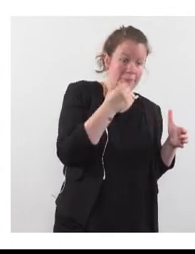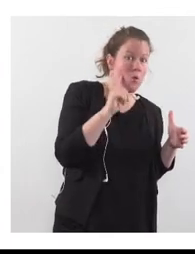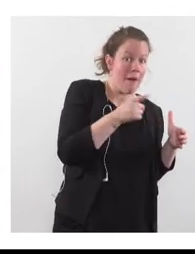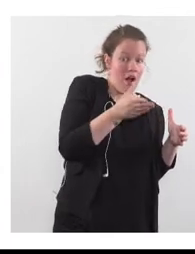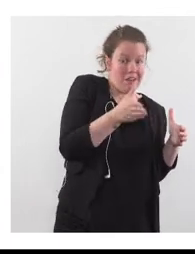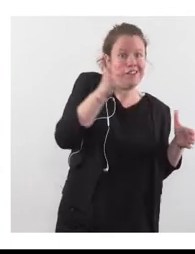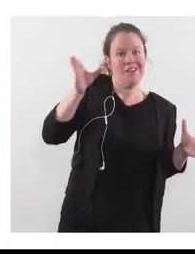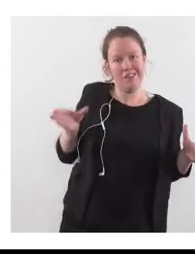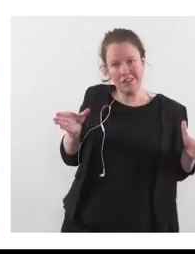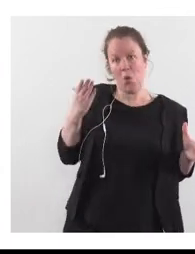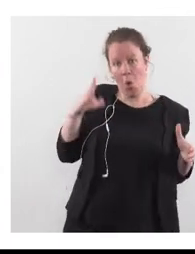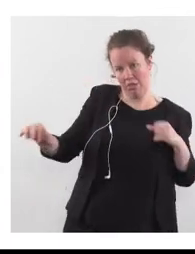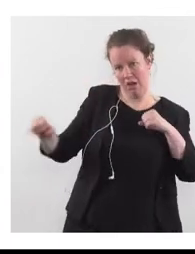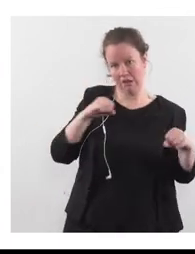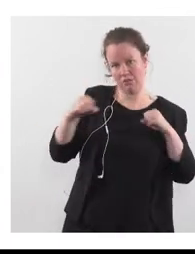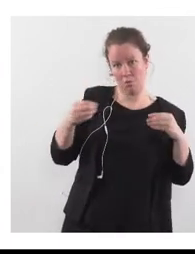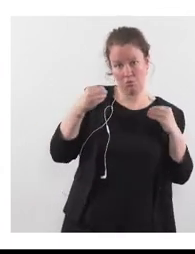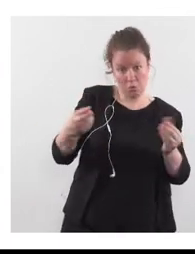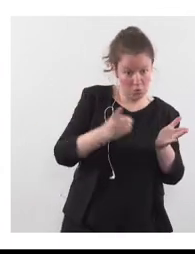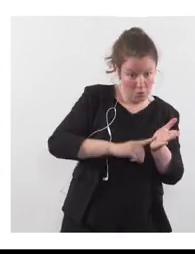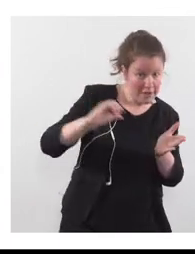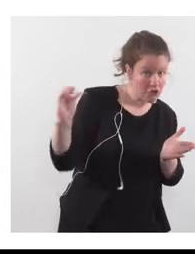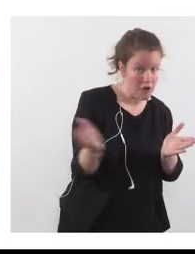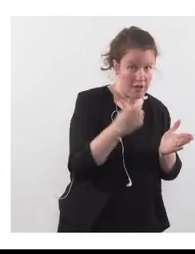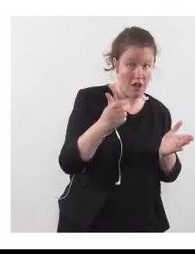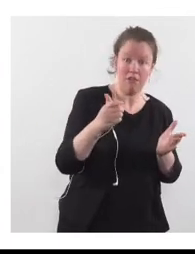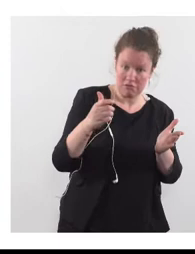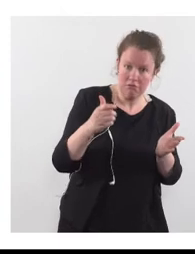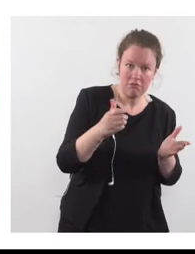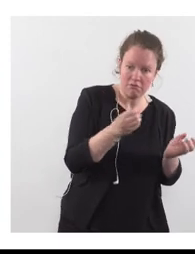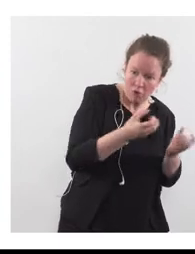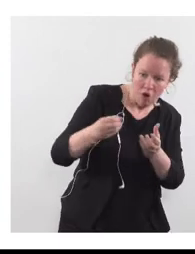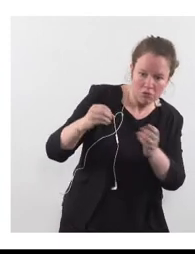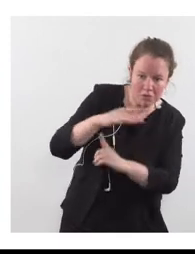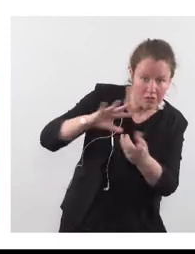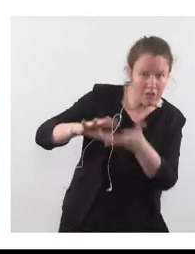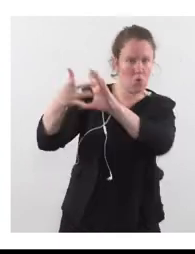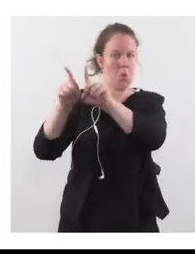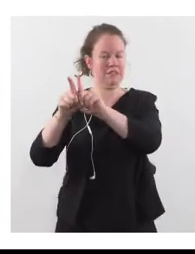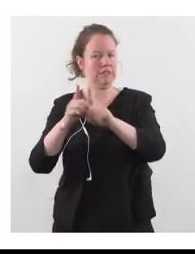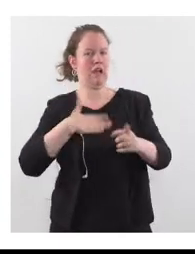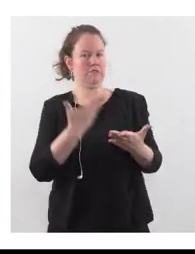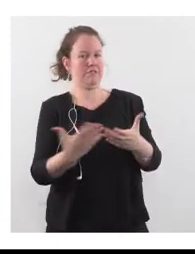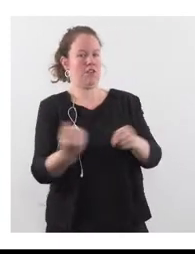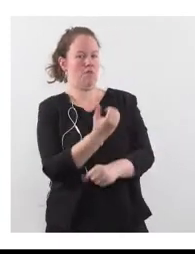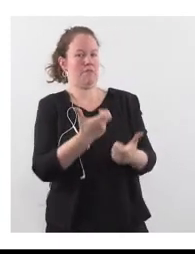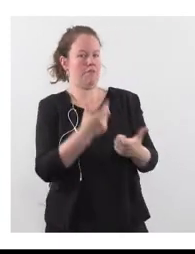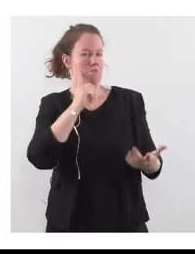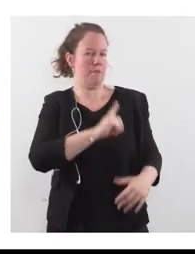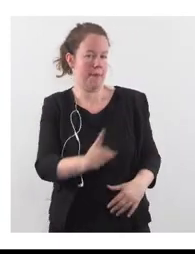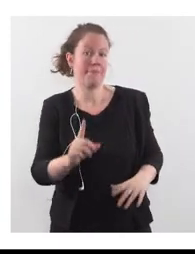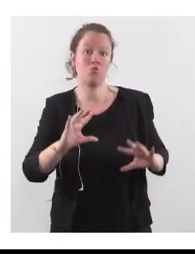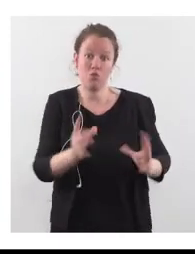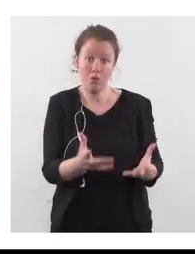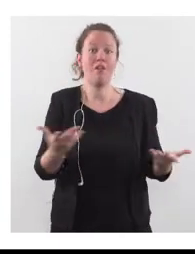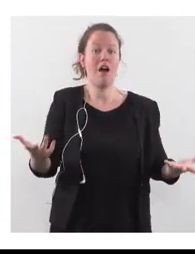le droit soit un réel vecteur de transformation sociale. Et ça suppose notamment de créer un environnement juridique favorable